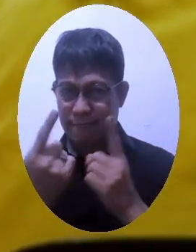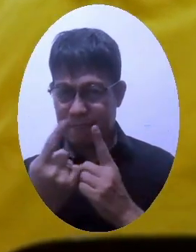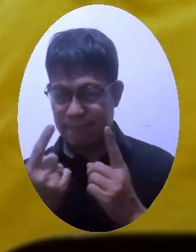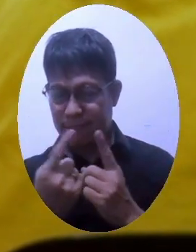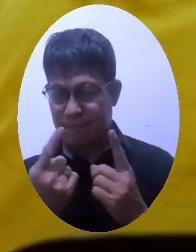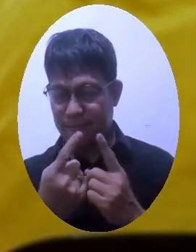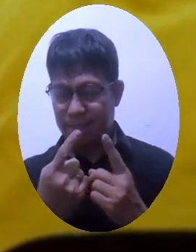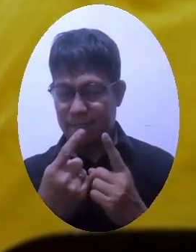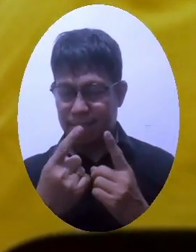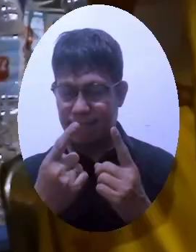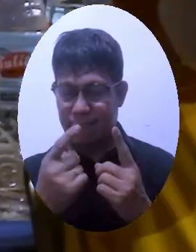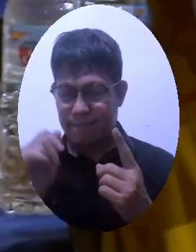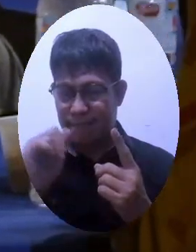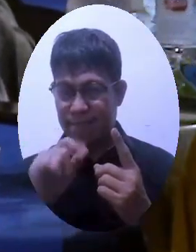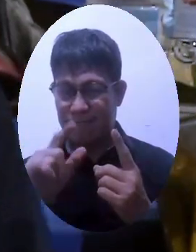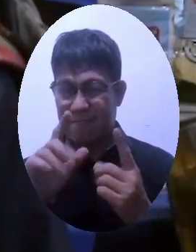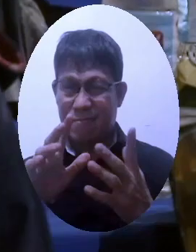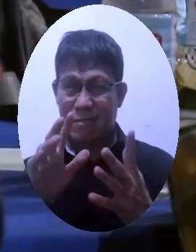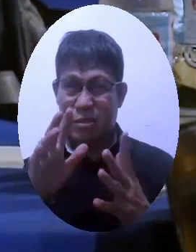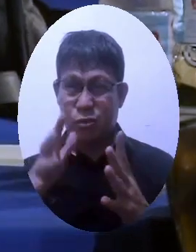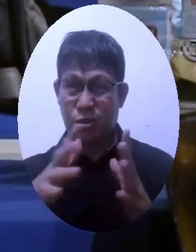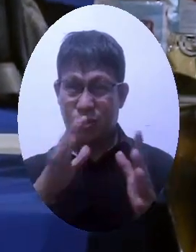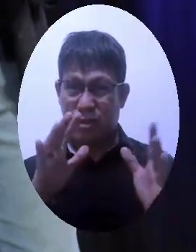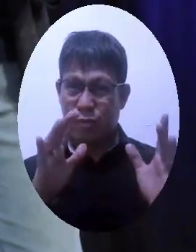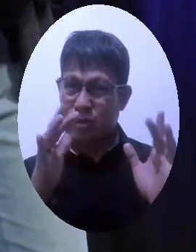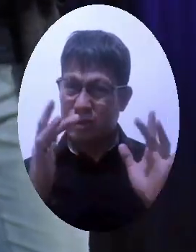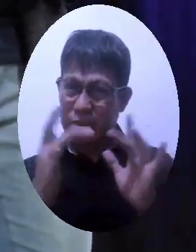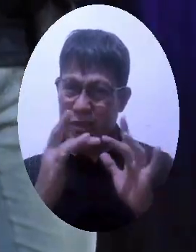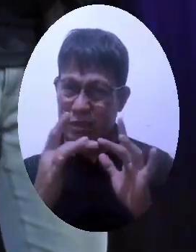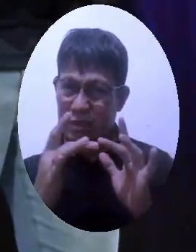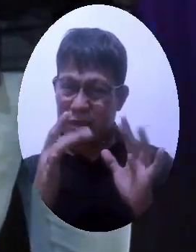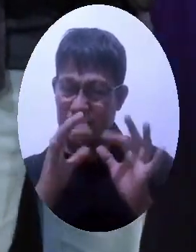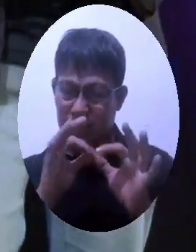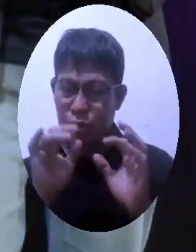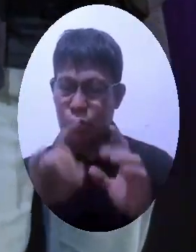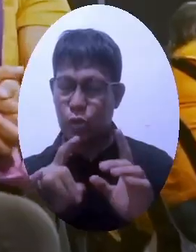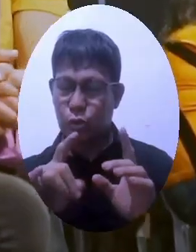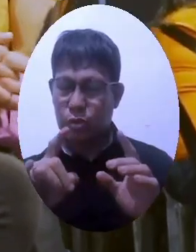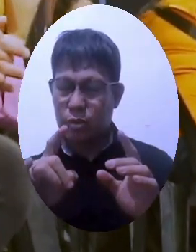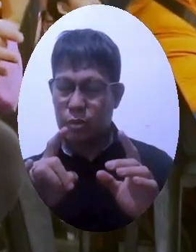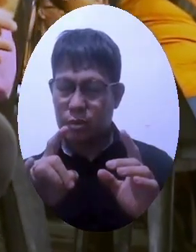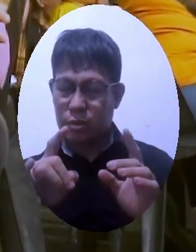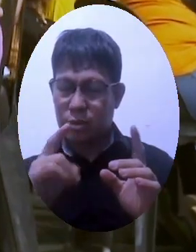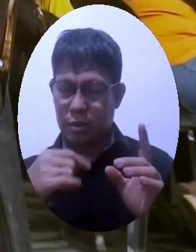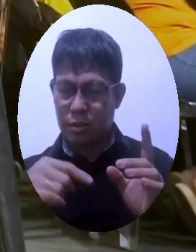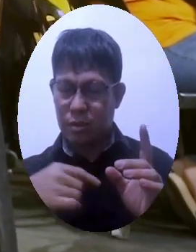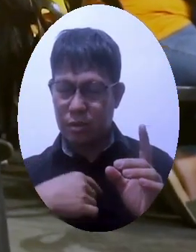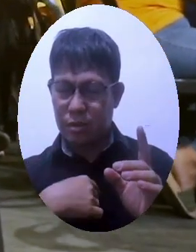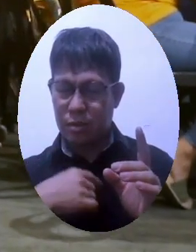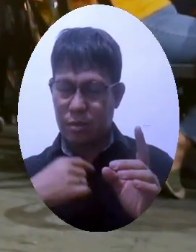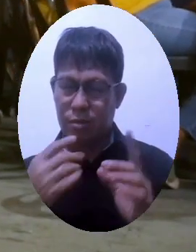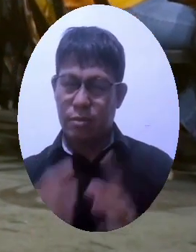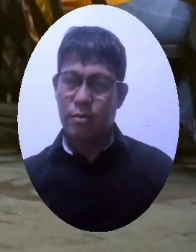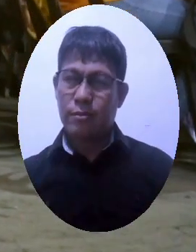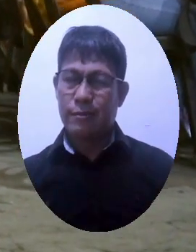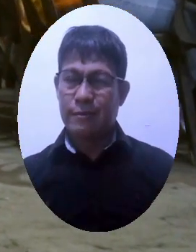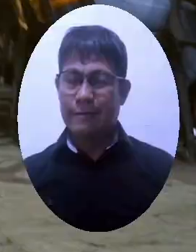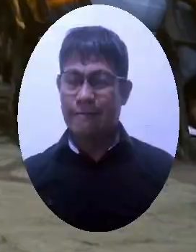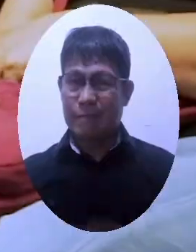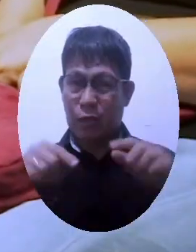magkita-kita muli ng face-to-face para mag-reconnect at magpalakasin ang komunidad ng